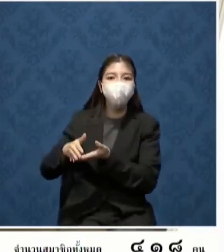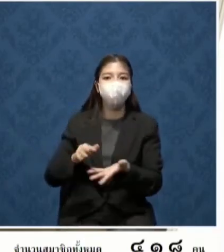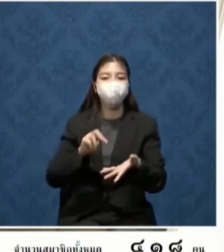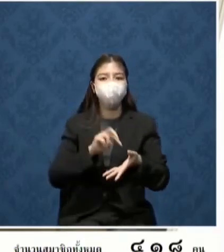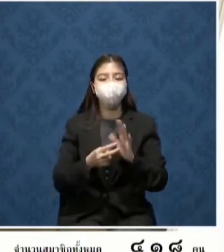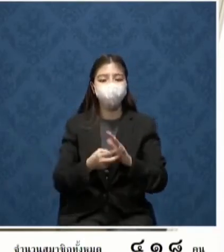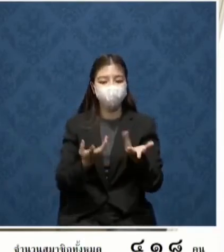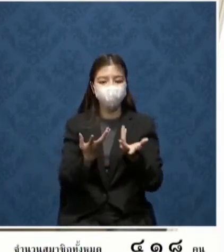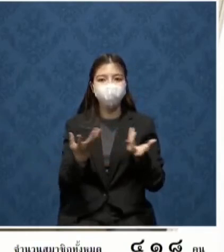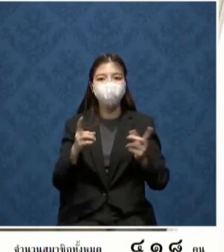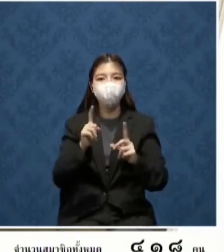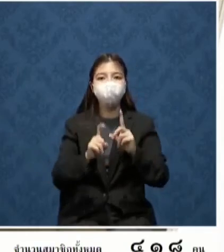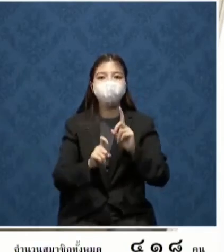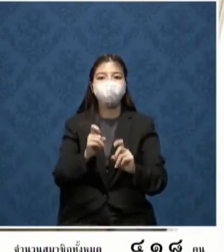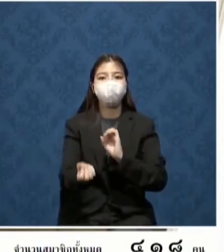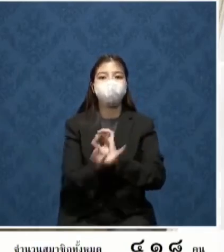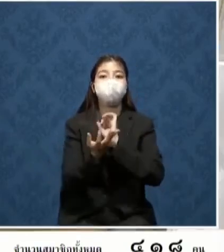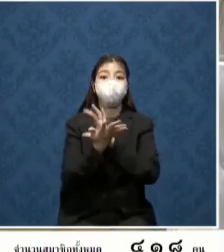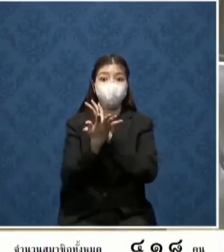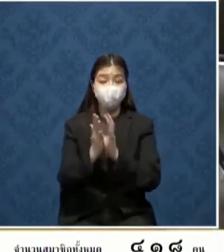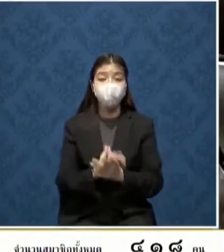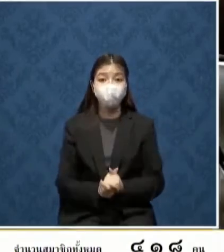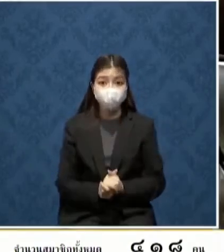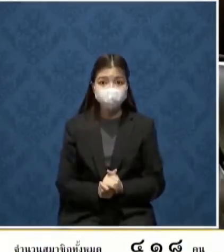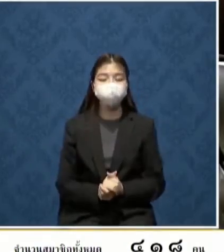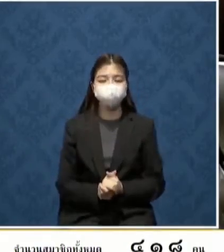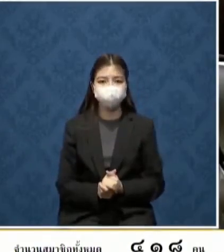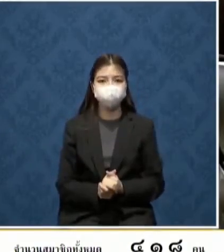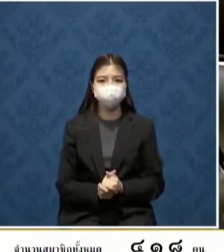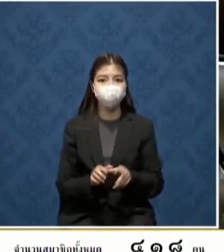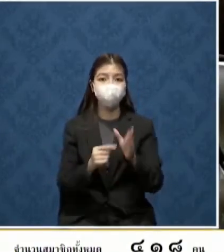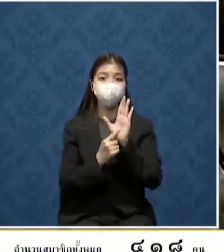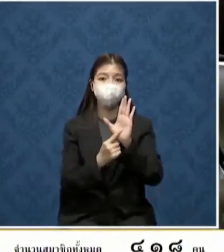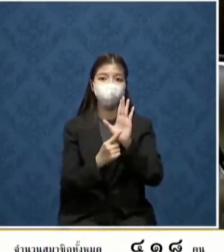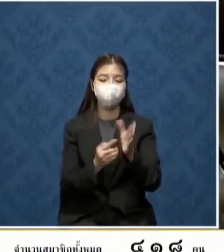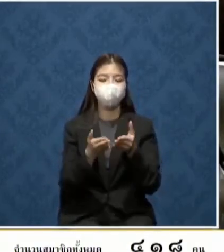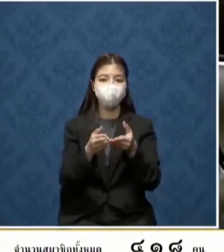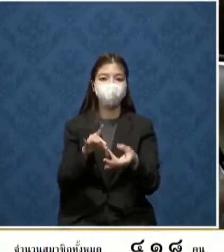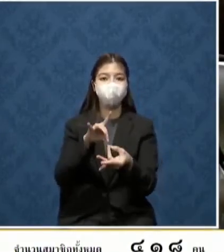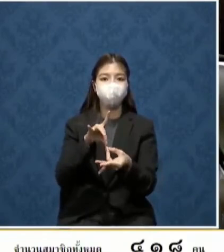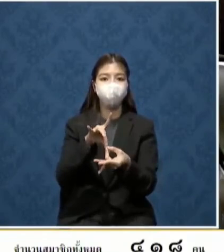ทำใหเกิดความศูยเสียอย่างใหญ่หวงที่เกิดข้นในกรณีเหอหงสุขไทย